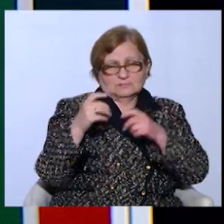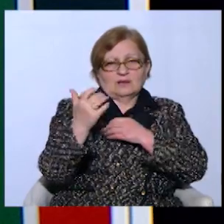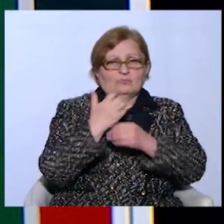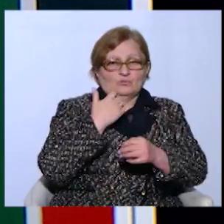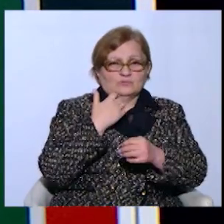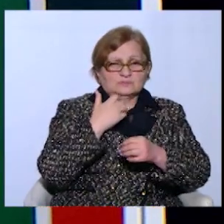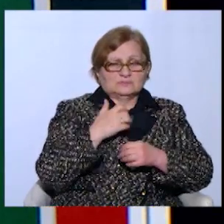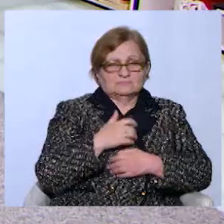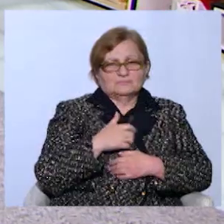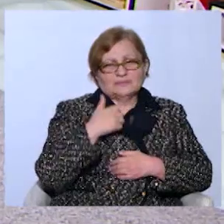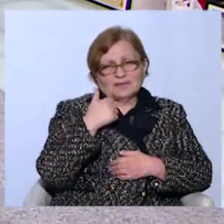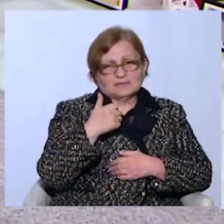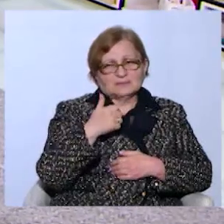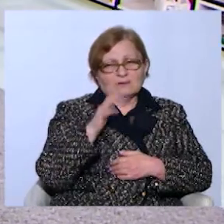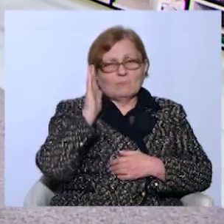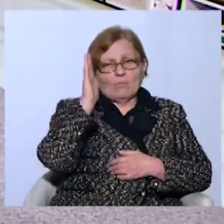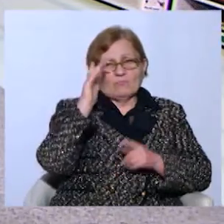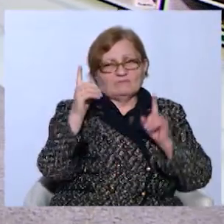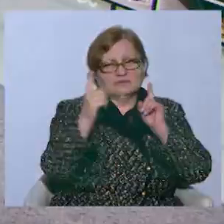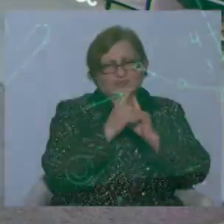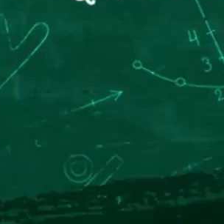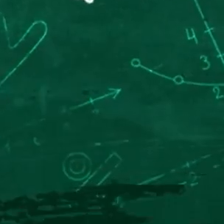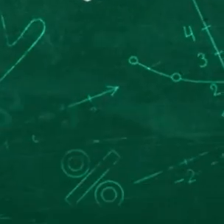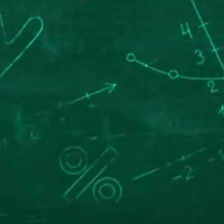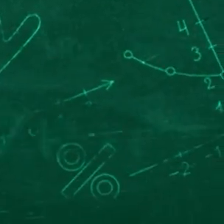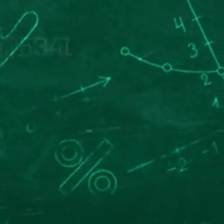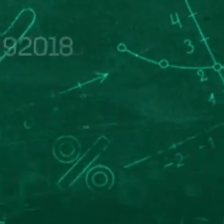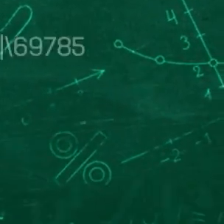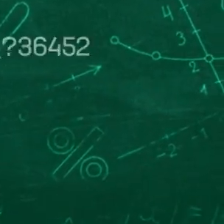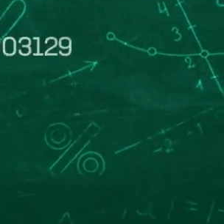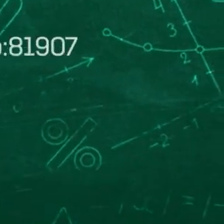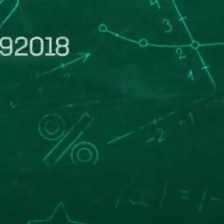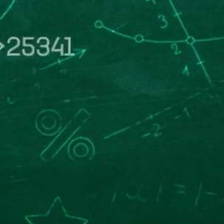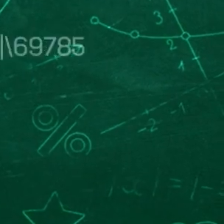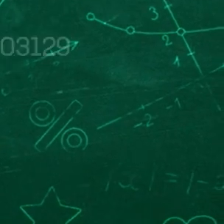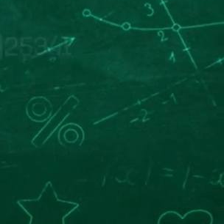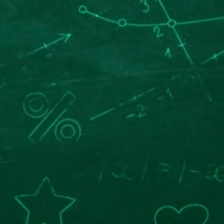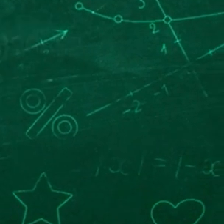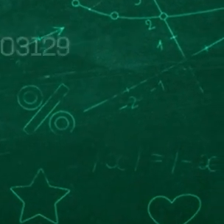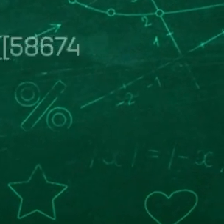გამოგვიგზავნეთ. აბა კარგად, მომავალ ხუთშაბათამდე.